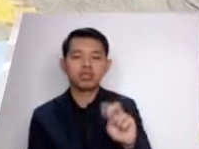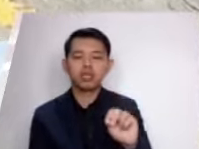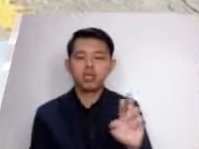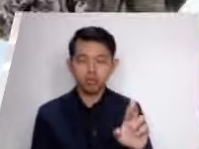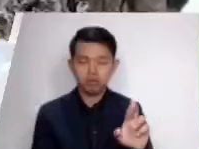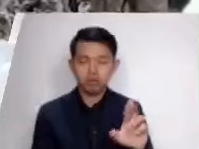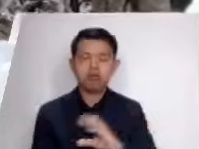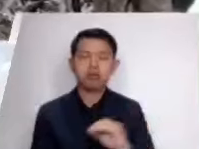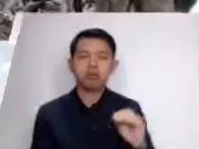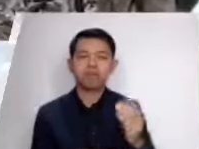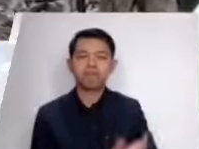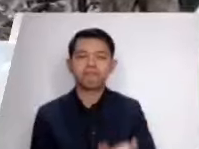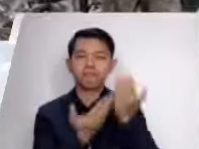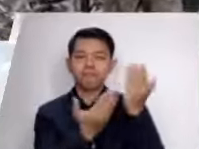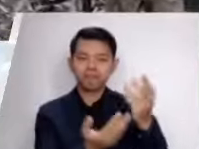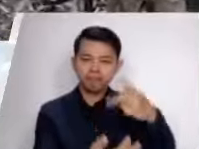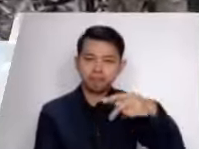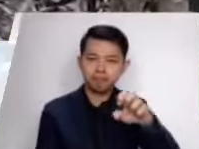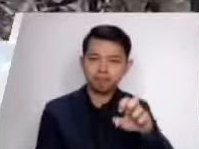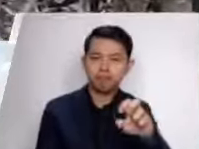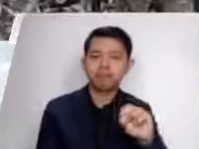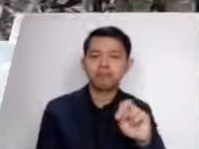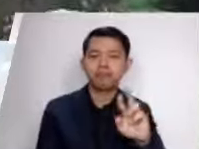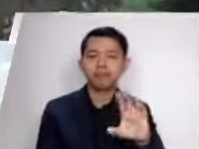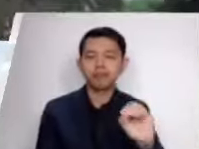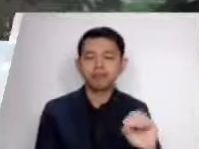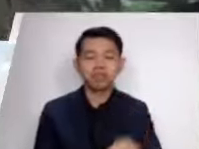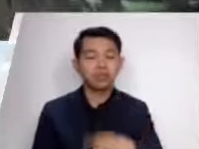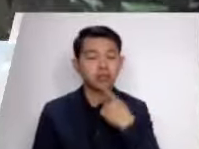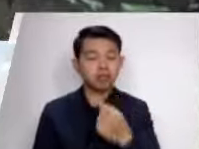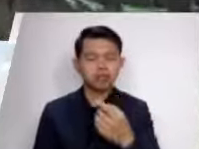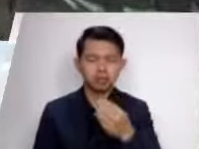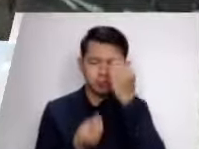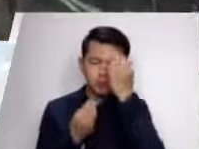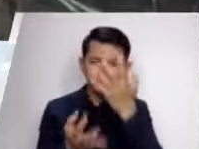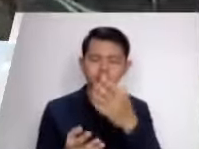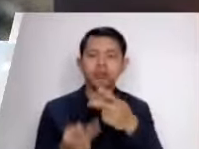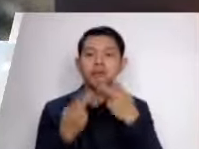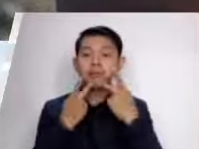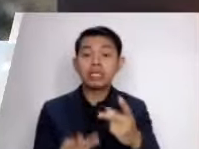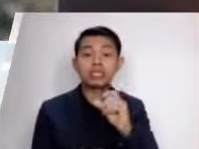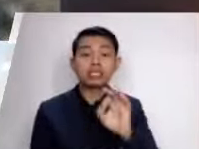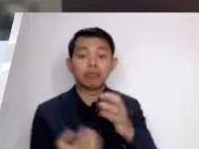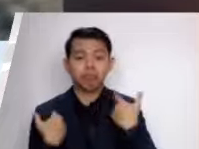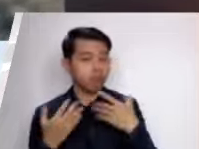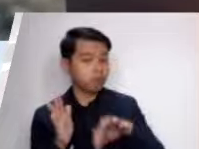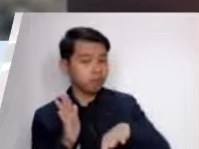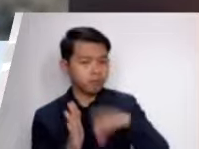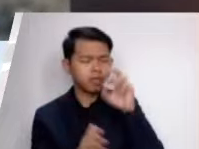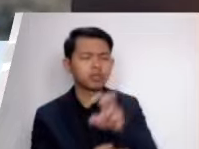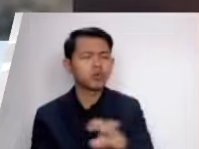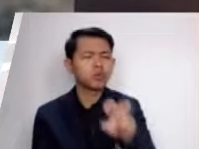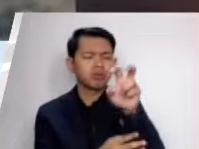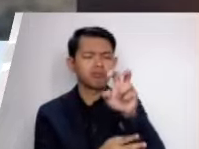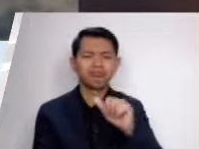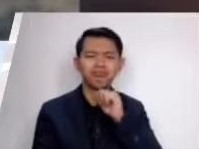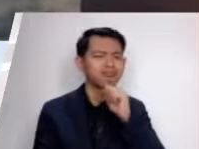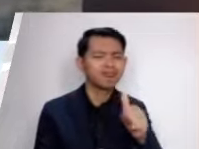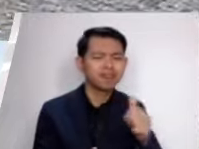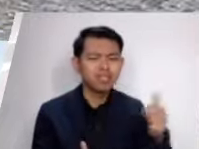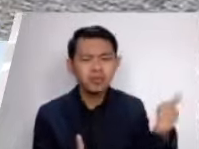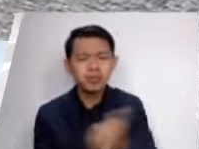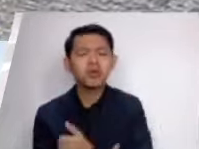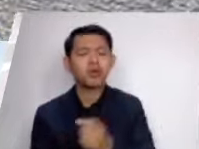sa Penro. Panawagan ng mga otoridad sa publiko na sakaling makakita ng ahas, huwag itong sasaktan o papatayin. Sa